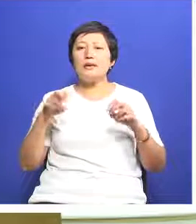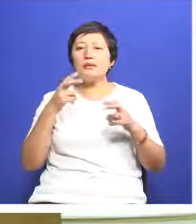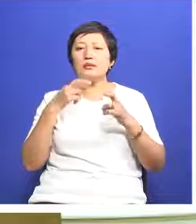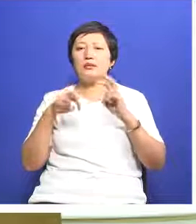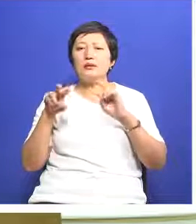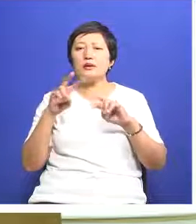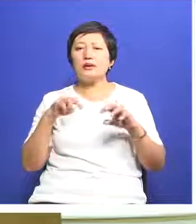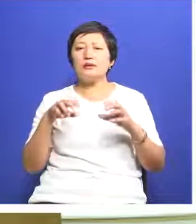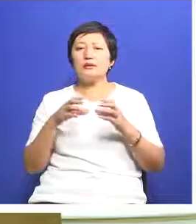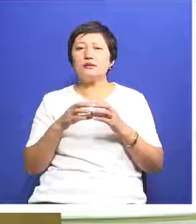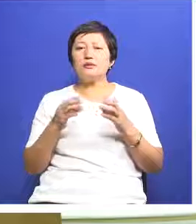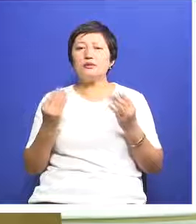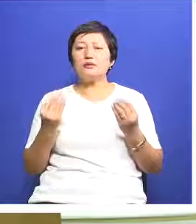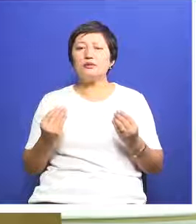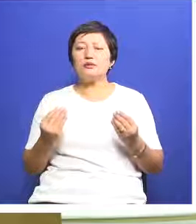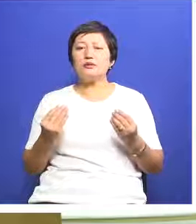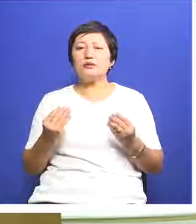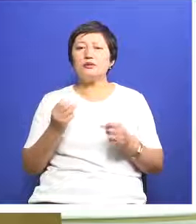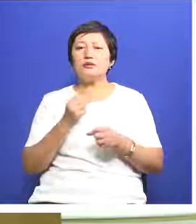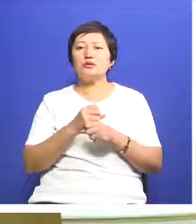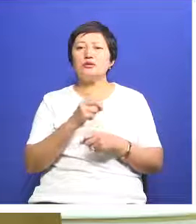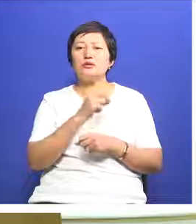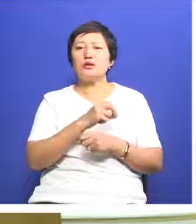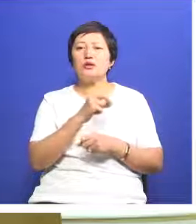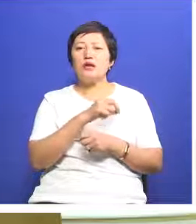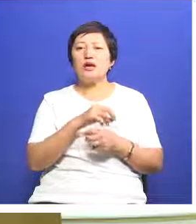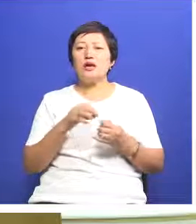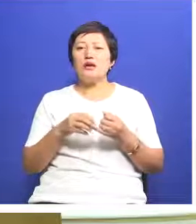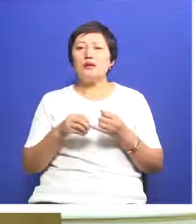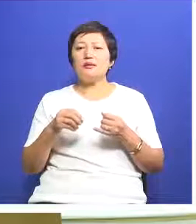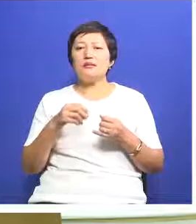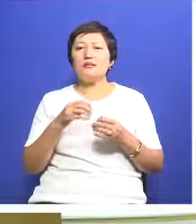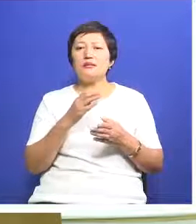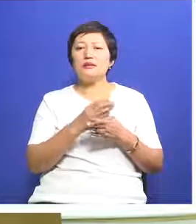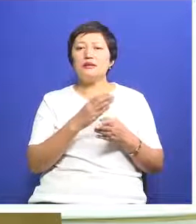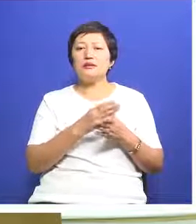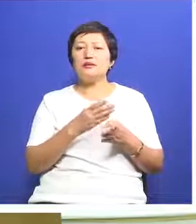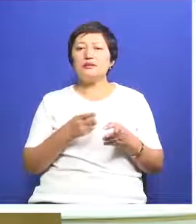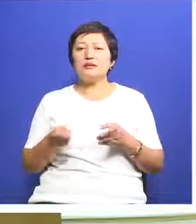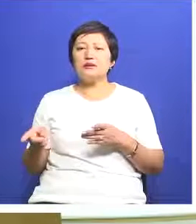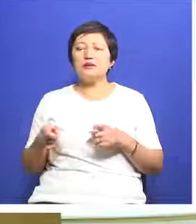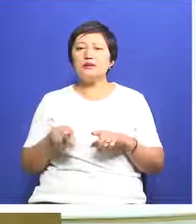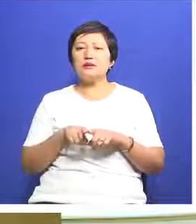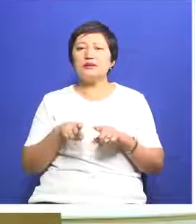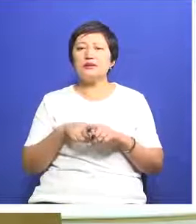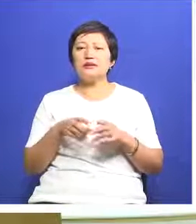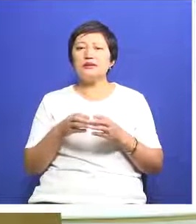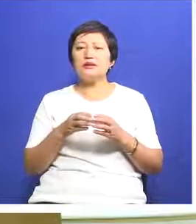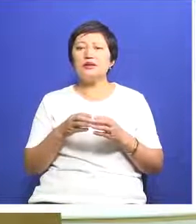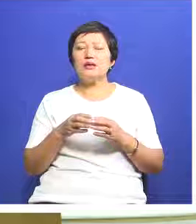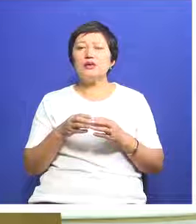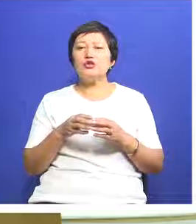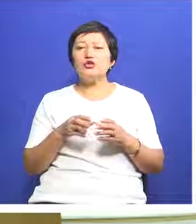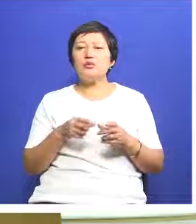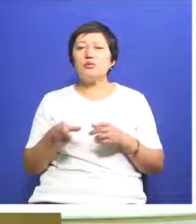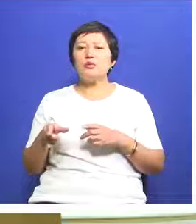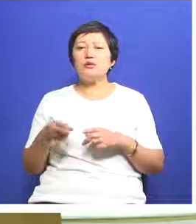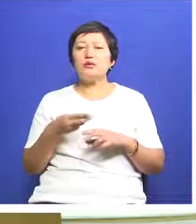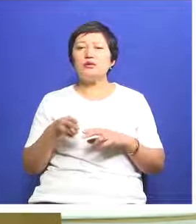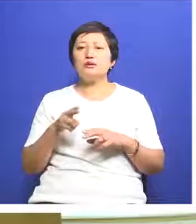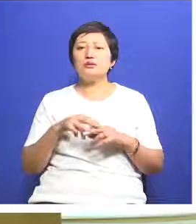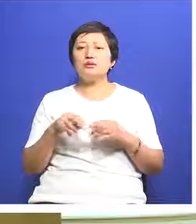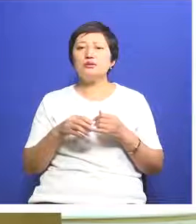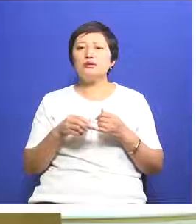қарастырылған. Бүгінгі таңда енді жүріп отқан мына жайлы мектеп бағдарламасына сәйкес жер бөліп отырмыз. 4 гектар